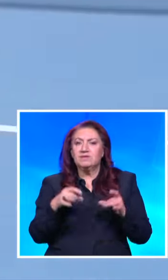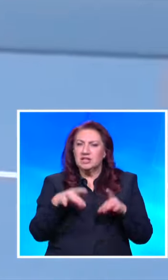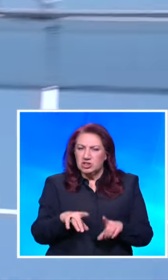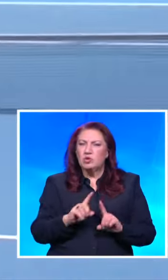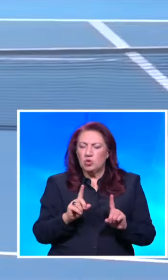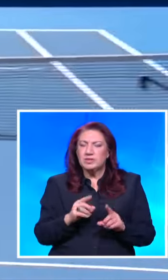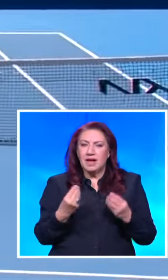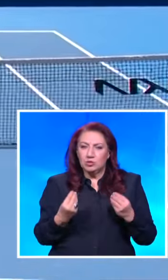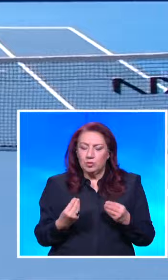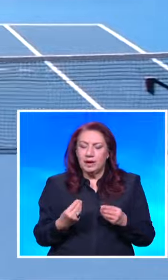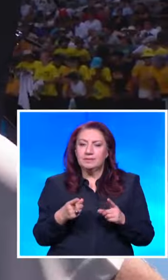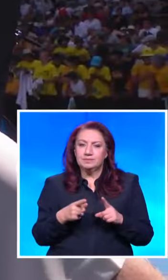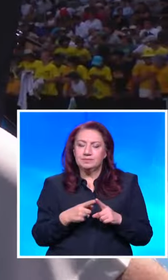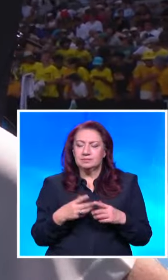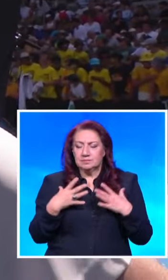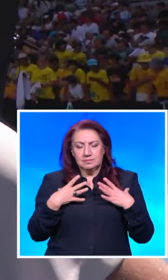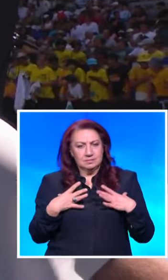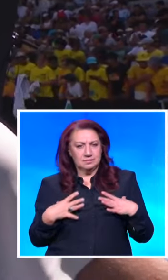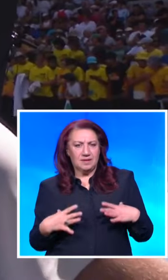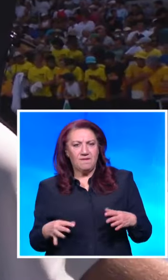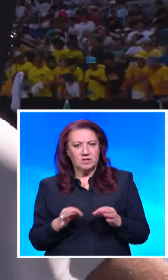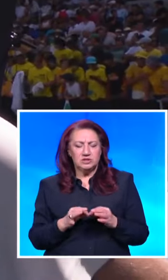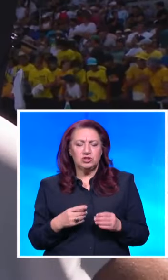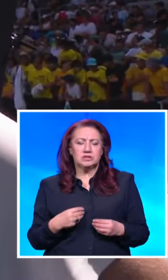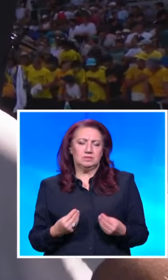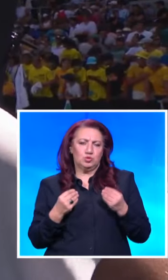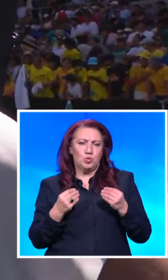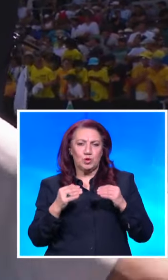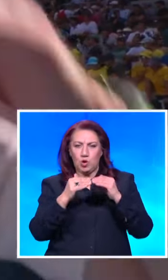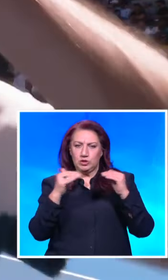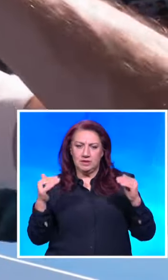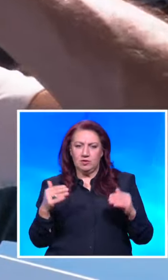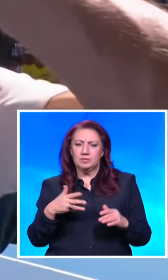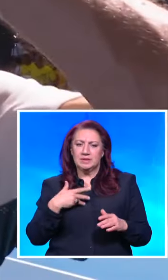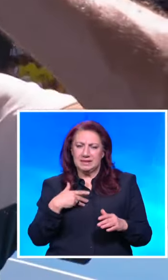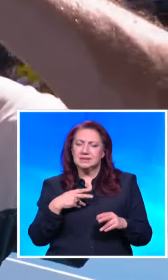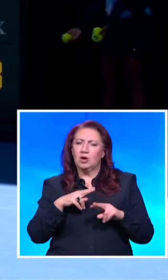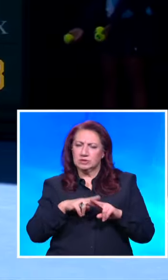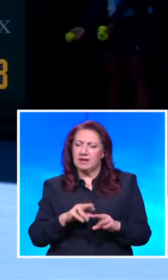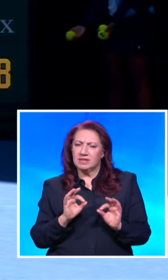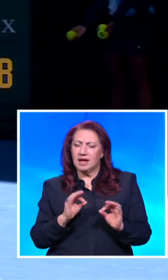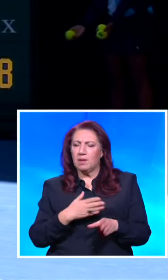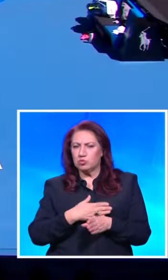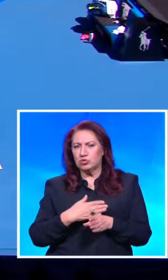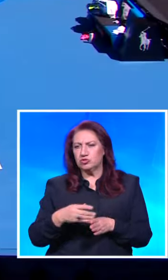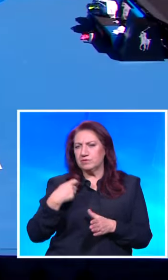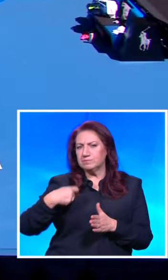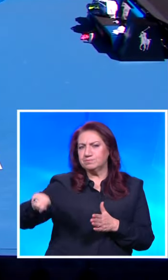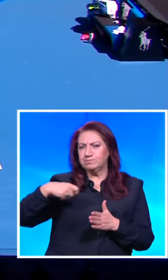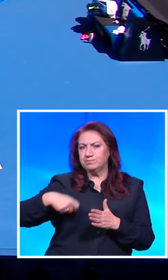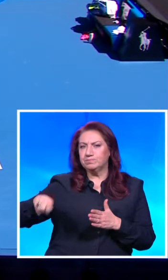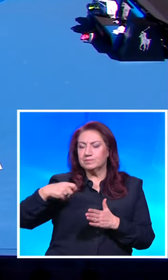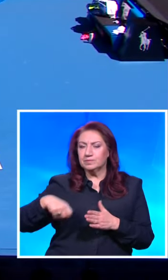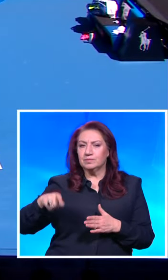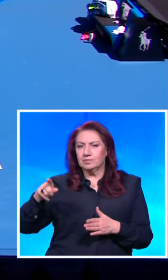но от гледна точка на физическата кондиция бях на много добро ниво и се стремях да остана така до края. Димитров имаше солидна